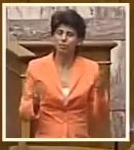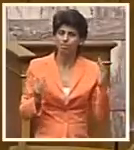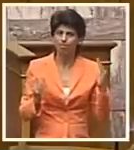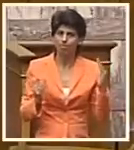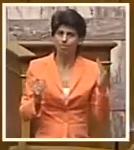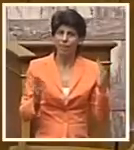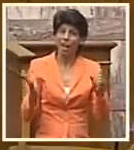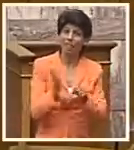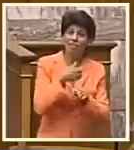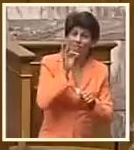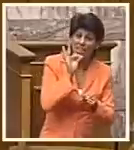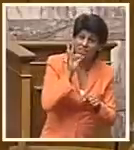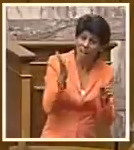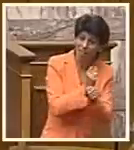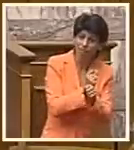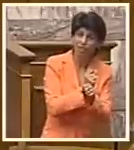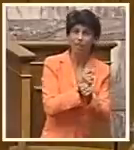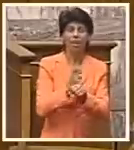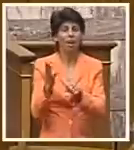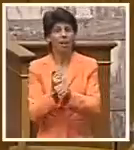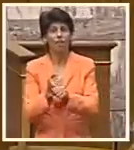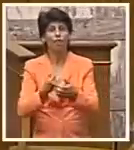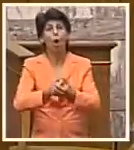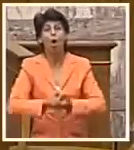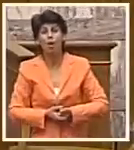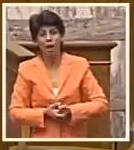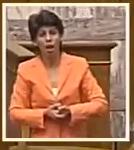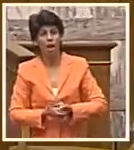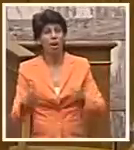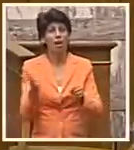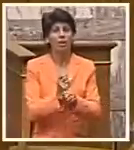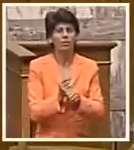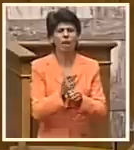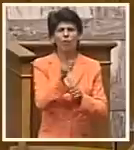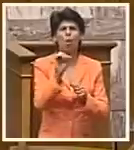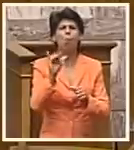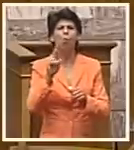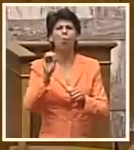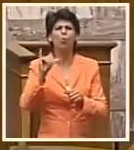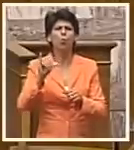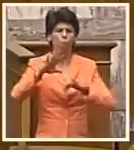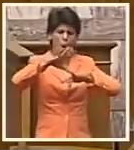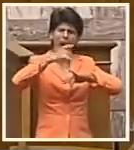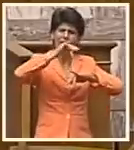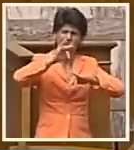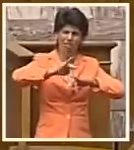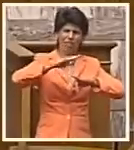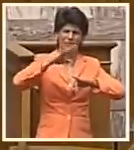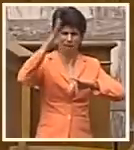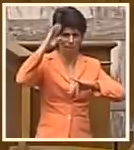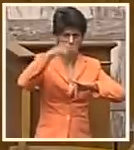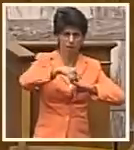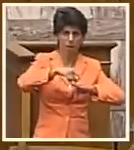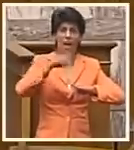Τα κατάφερε η Βραζιλία. Τα κατάφερε η Κορέα. Τα κατάφερε η Ρουγουάη, τα κατάφερε η Εστονία. Γιατί